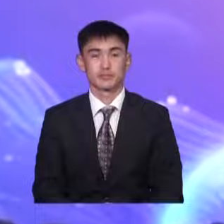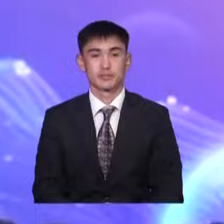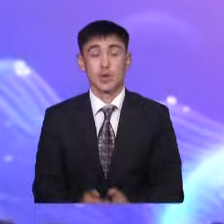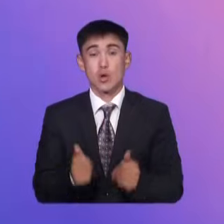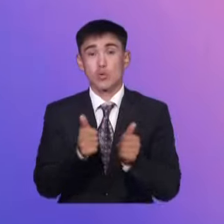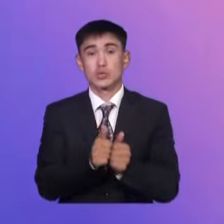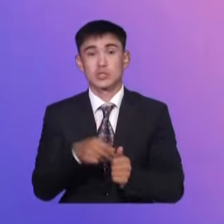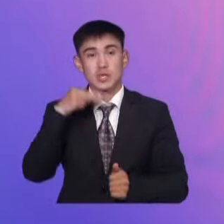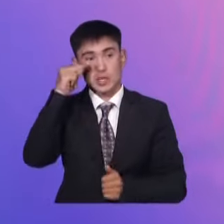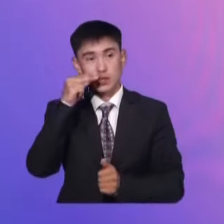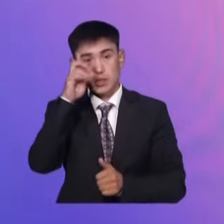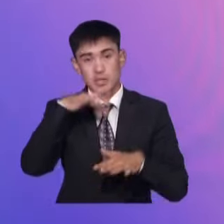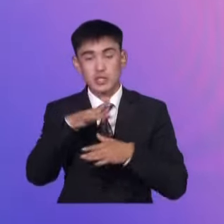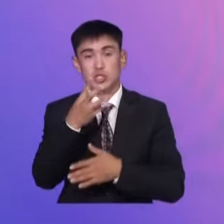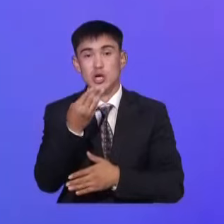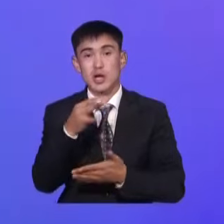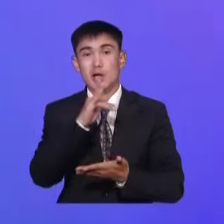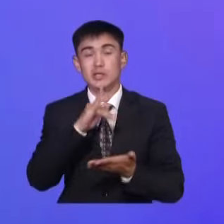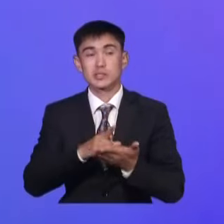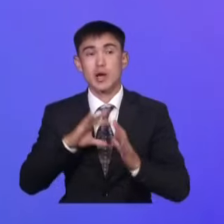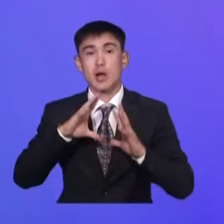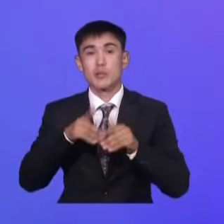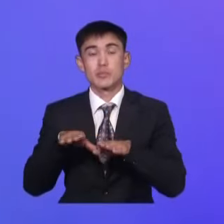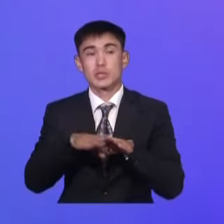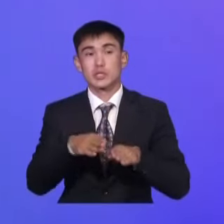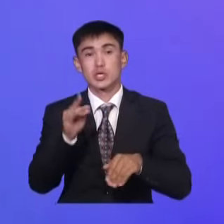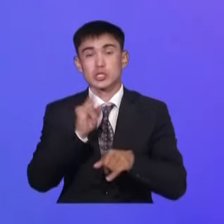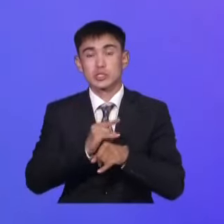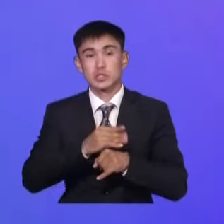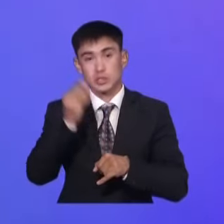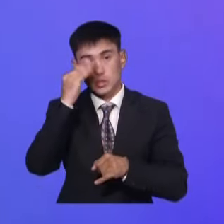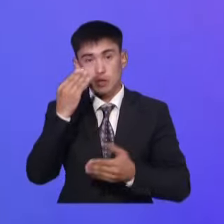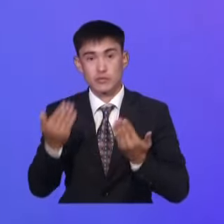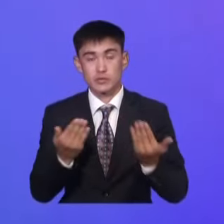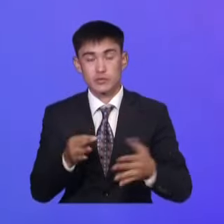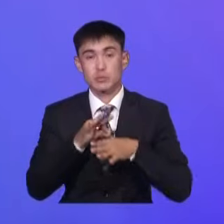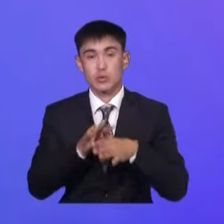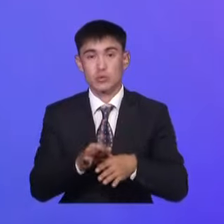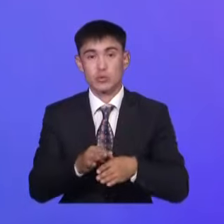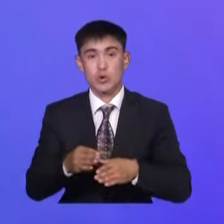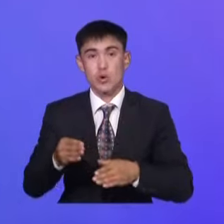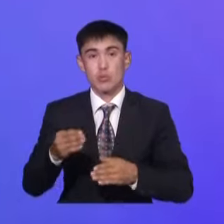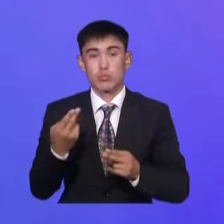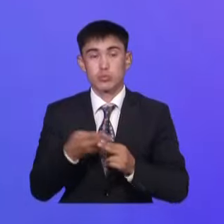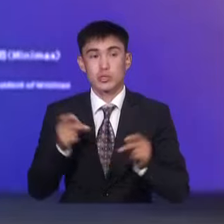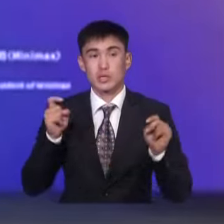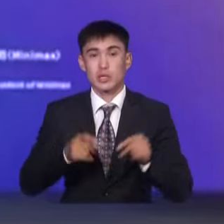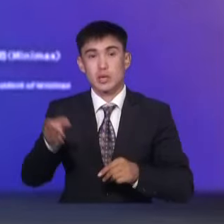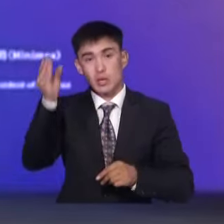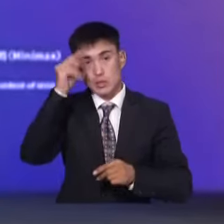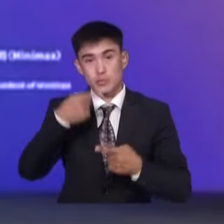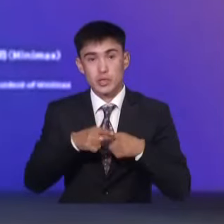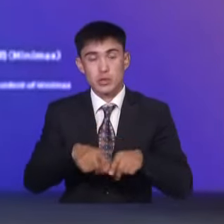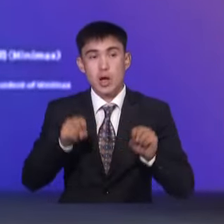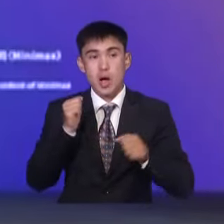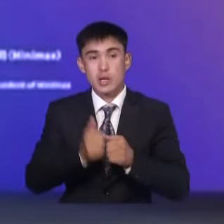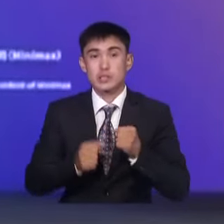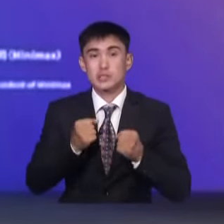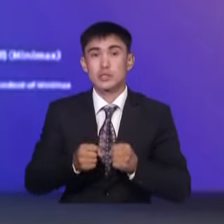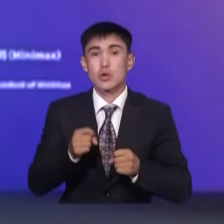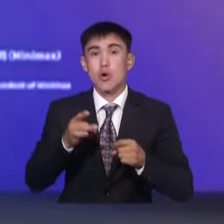Көршілес Қытай елінің Шанхай қаласында әлемдік деңгейде жасанды интеллект көрмесі өтіп жатыр. Көрмеге ғылым мен технологияның әр саласына арналған роботтар